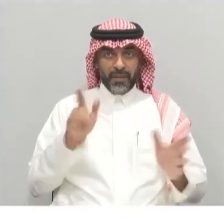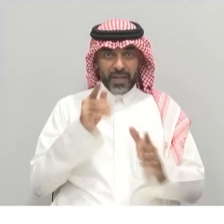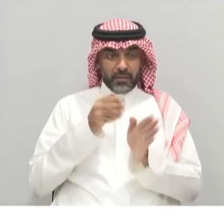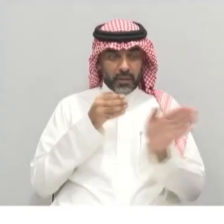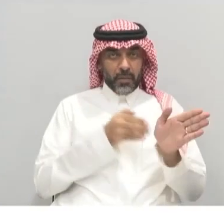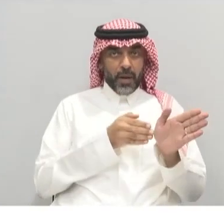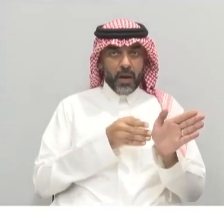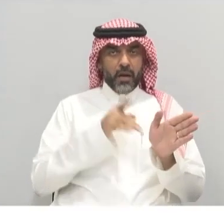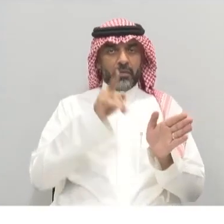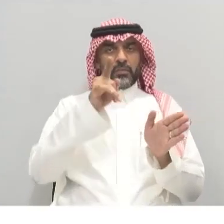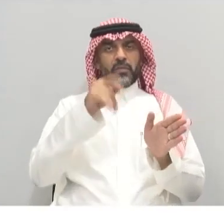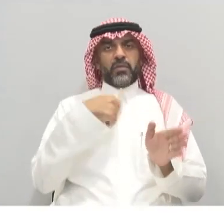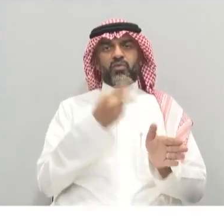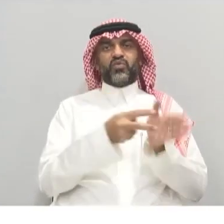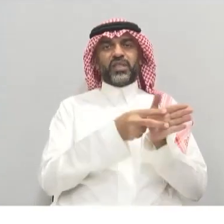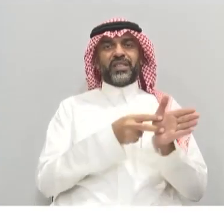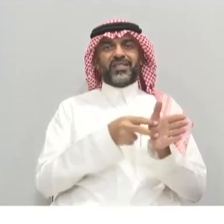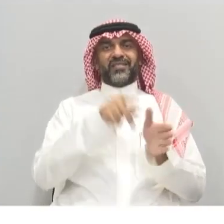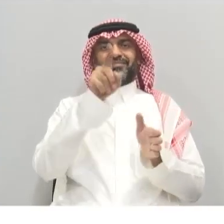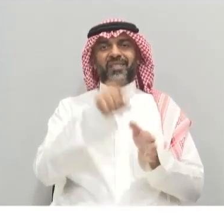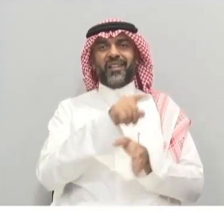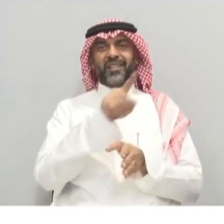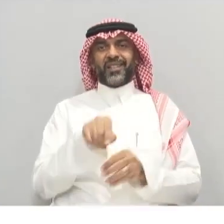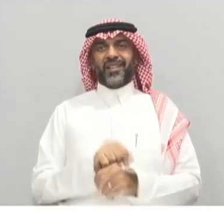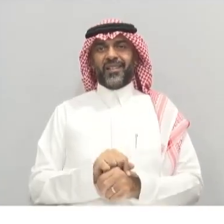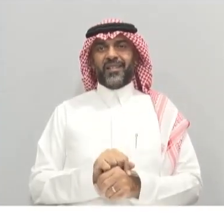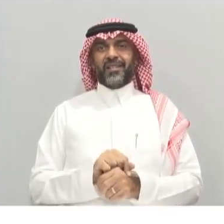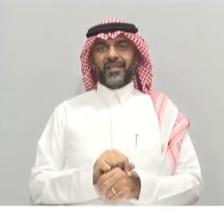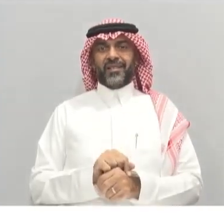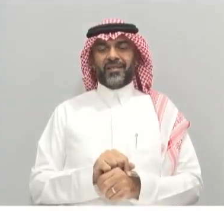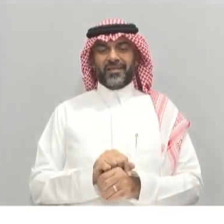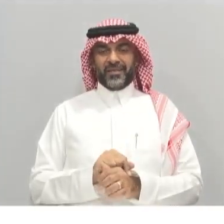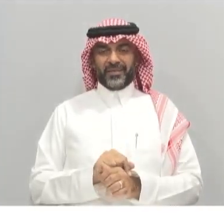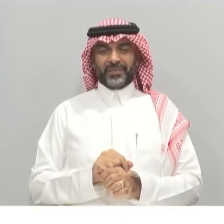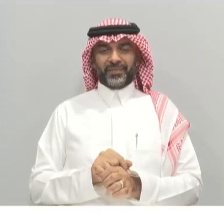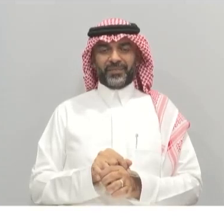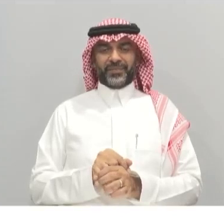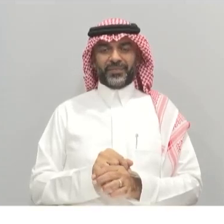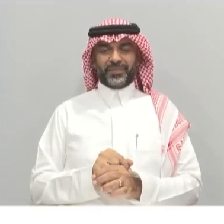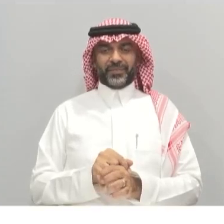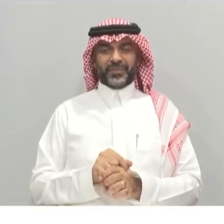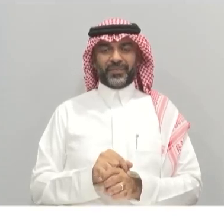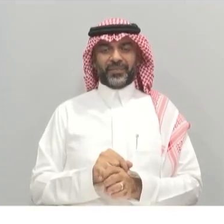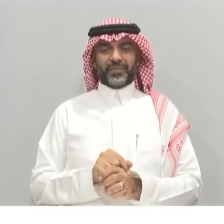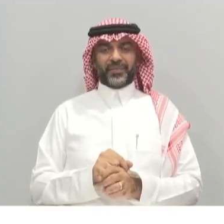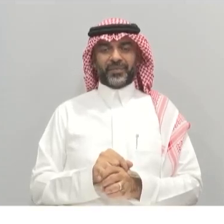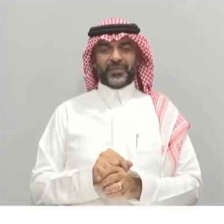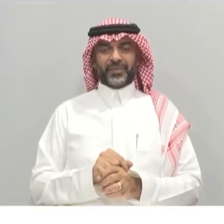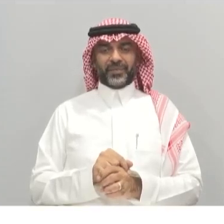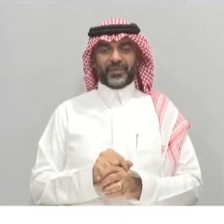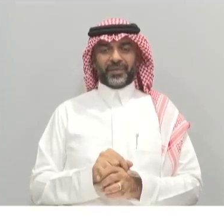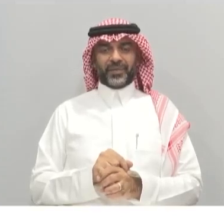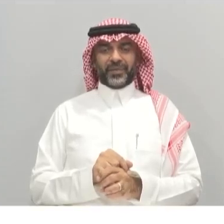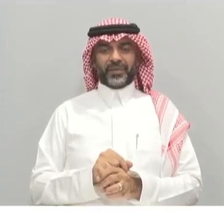صحيحه يمكن ان يساعد استخدام الاقواس لتجميع اجزاء من الصيغه في توضيح